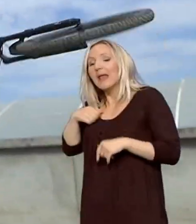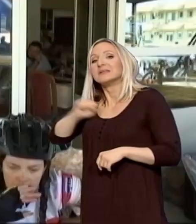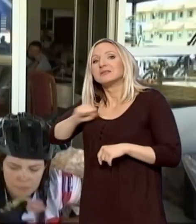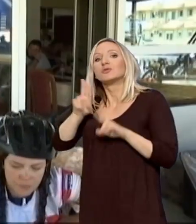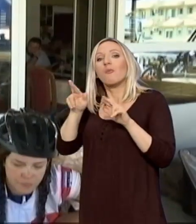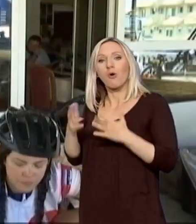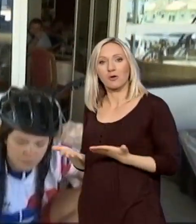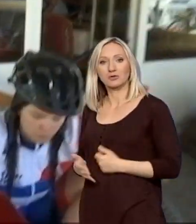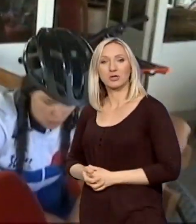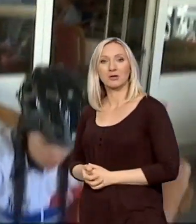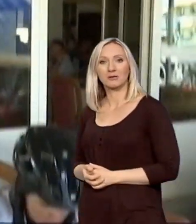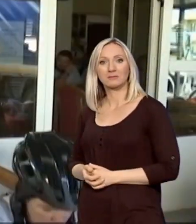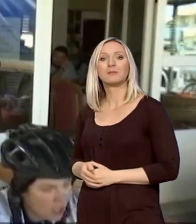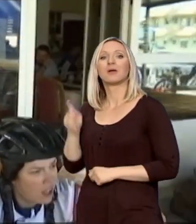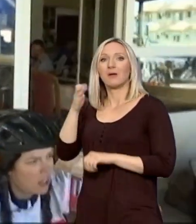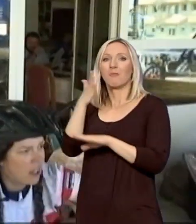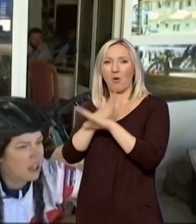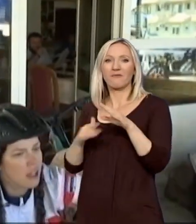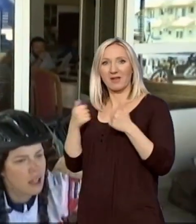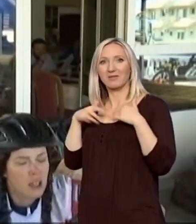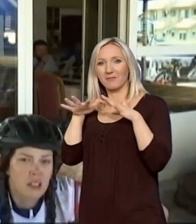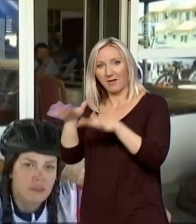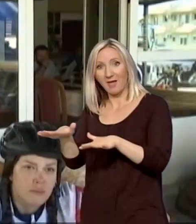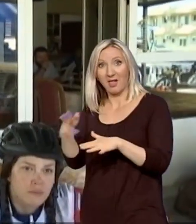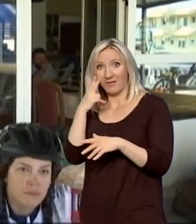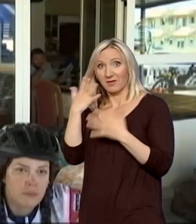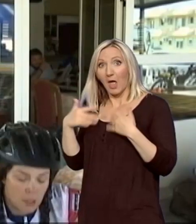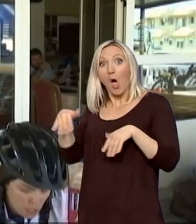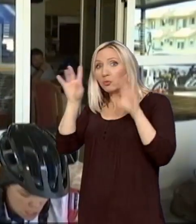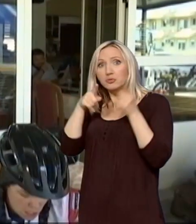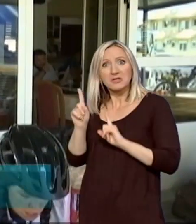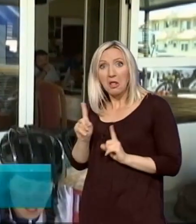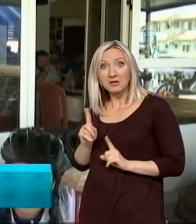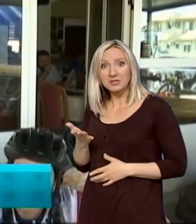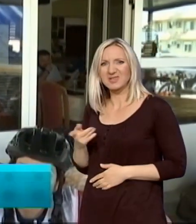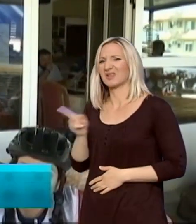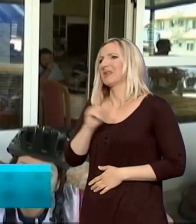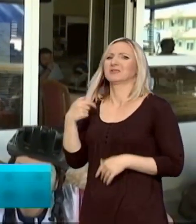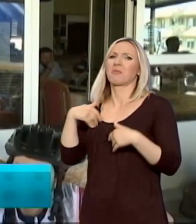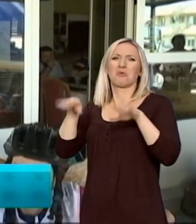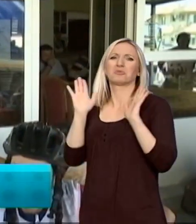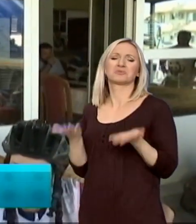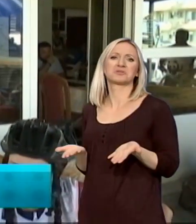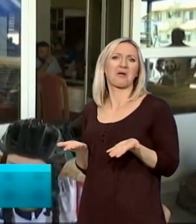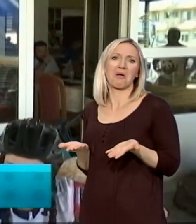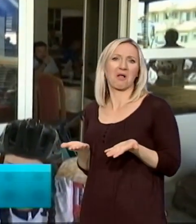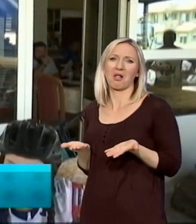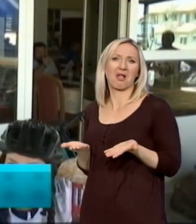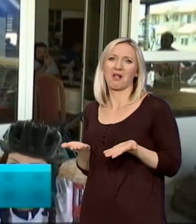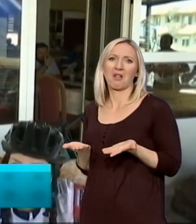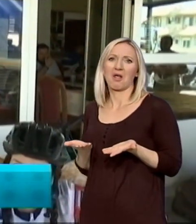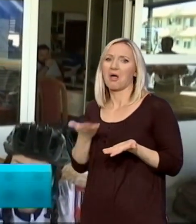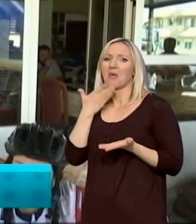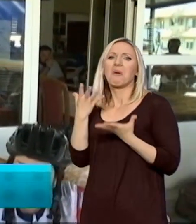izdržljivosti. Malo veći povredu, da. Ali nisi odustala, vozila se do kraja? Pa nisam, u suštini nije